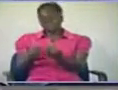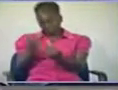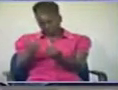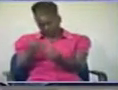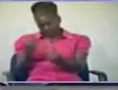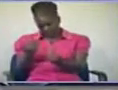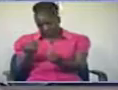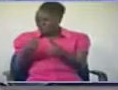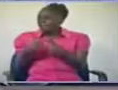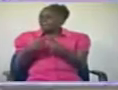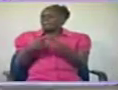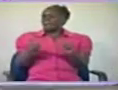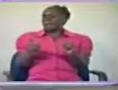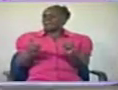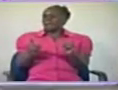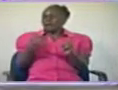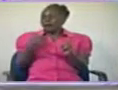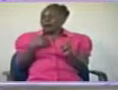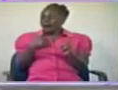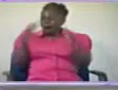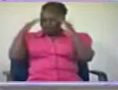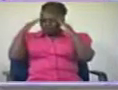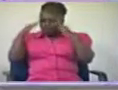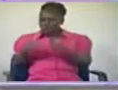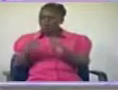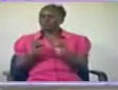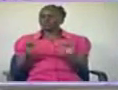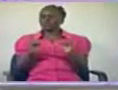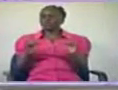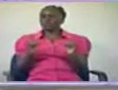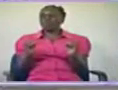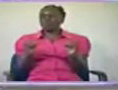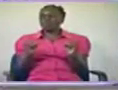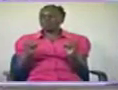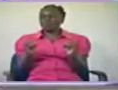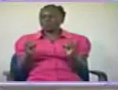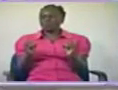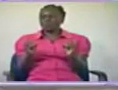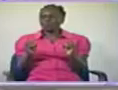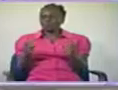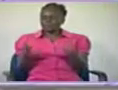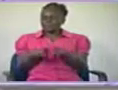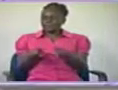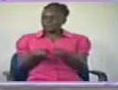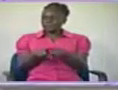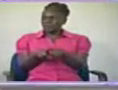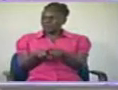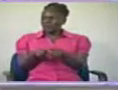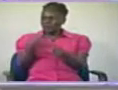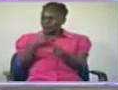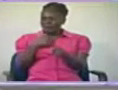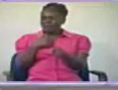tunawashughulikia, lakini unajua hakukuwa na ile mwelekeo dhabiti, na pia hatukuwa